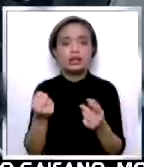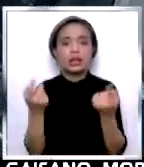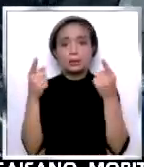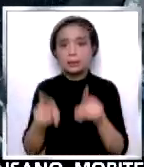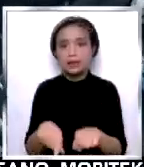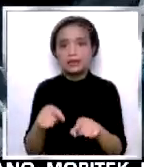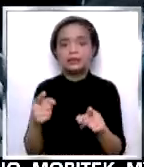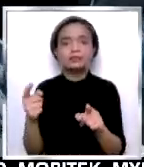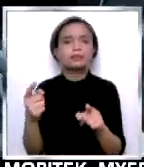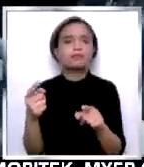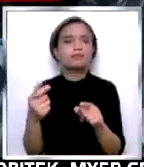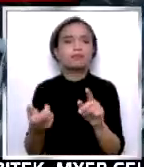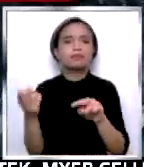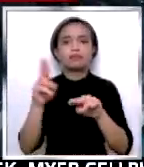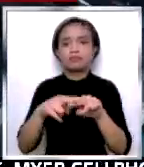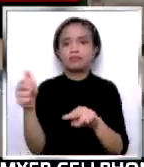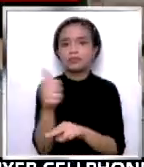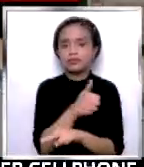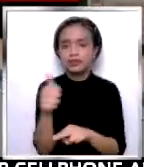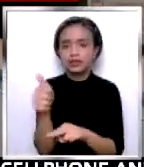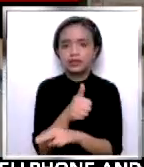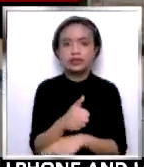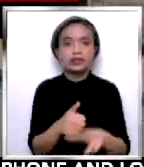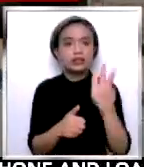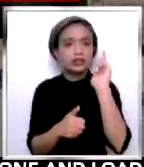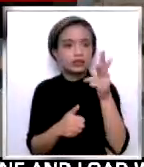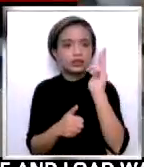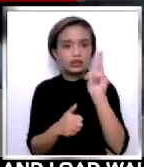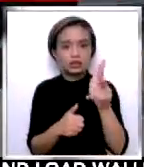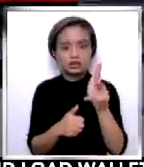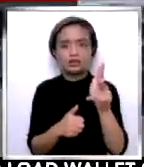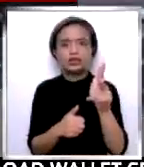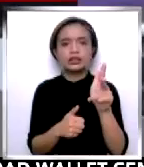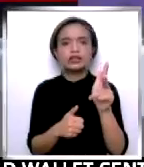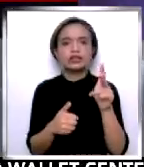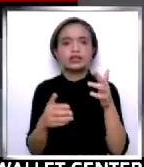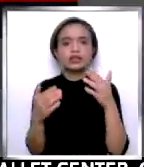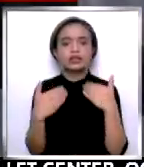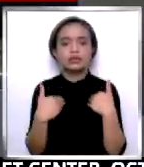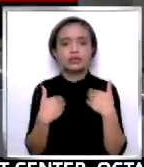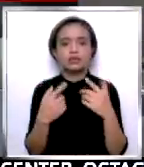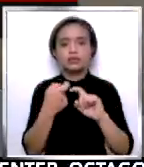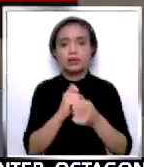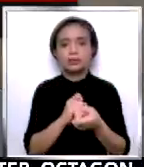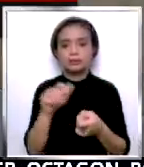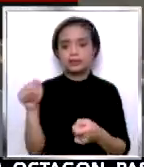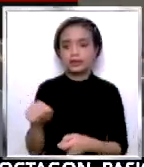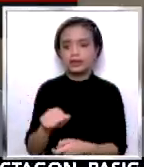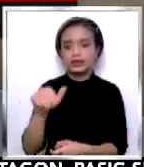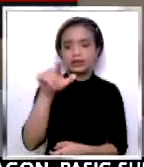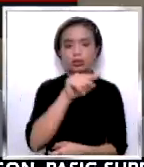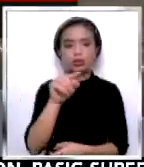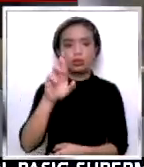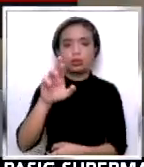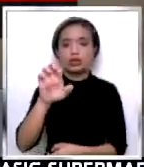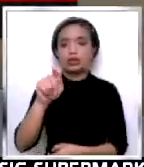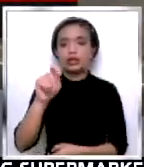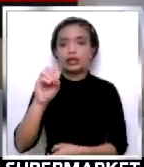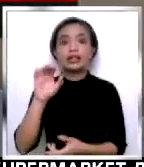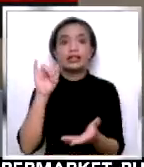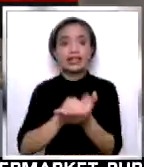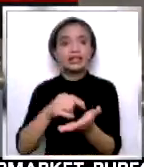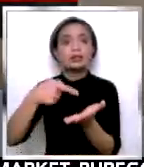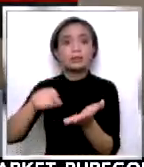na hawak ng gobyerno, 30 pesos na end-to-end na pamasahe mula Antipolo hanggang Recto ang binabayaran ng mga pasahero dahil